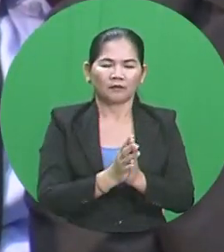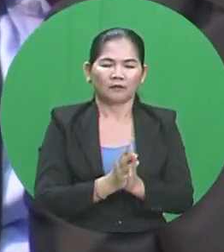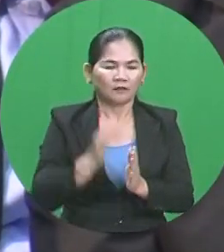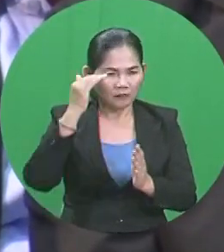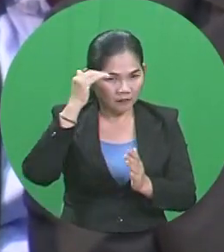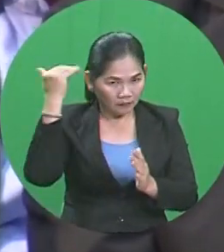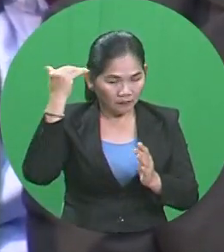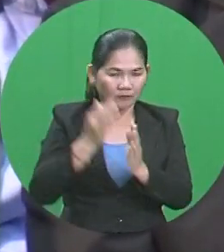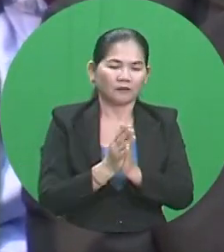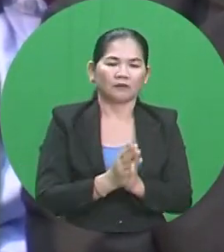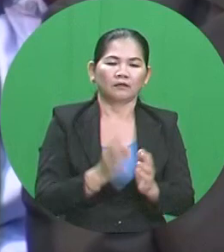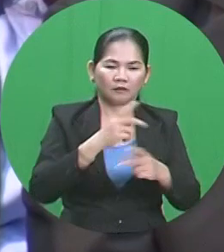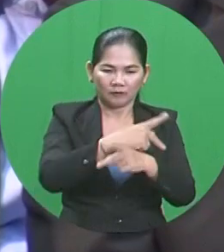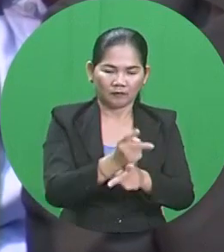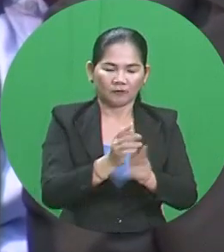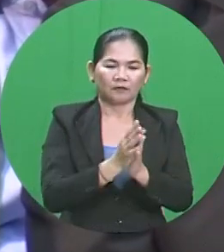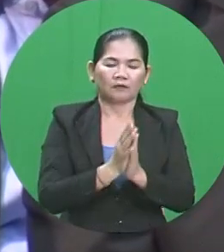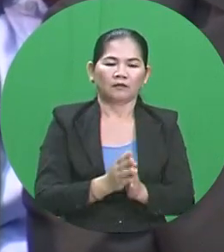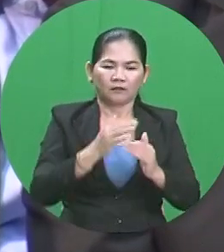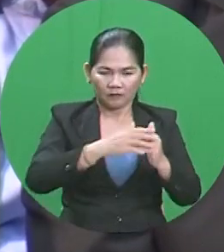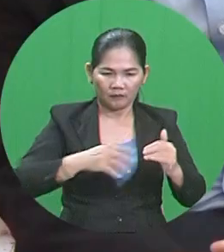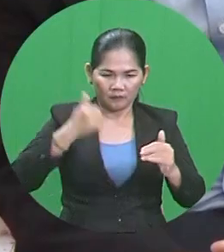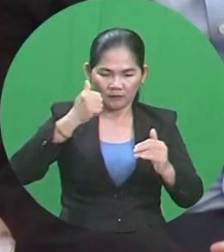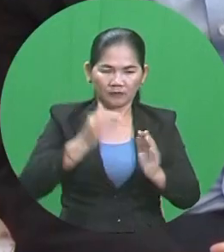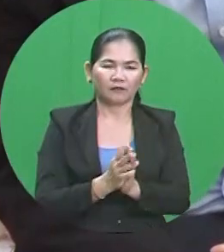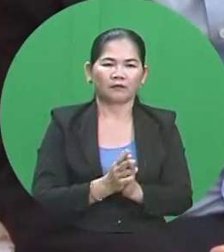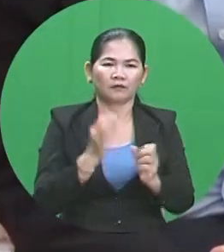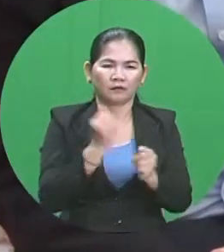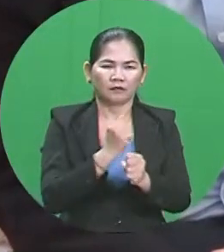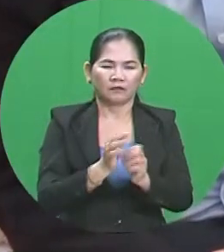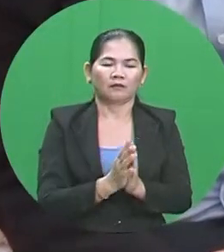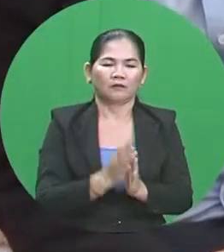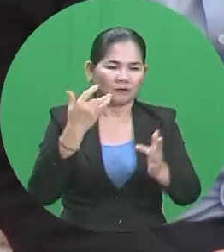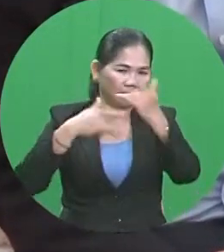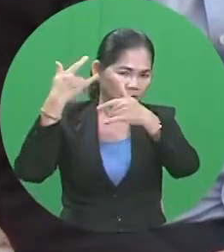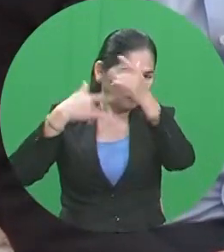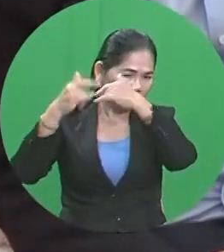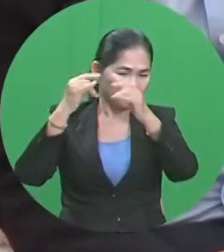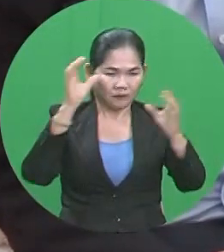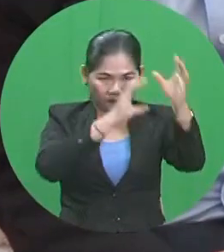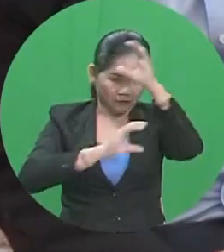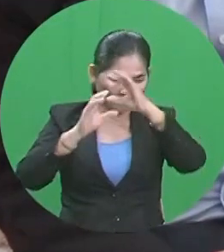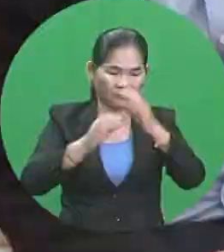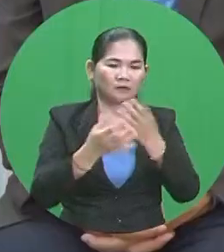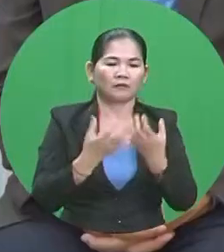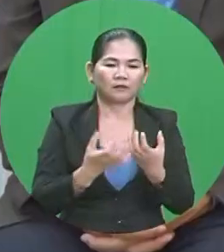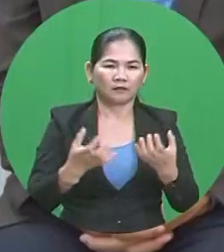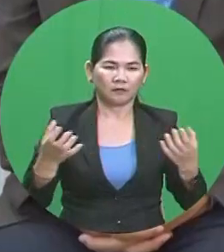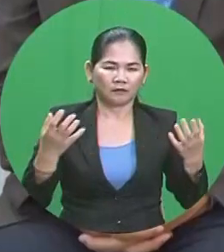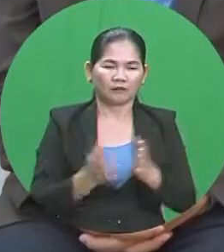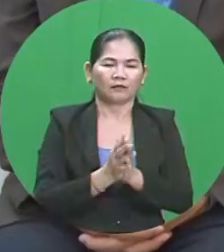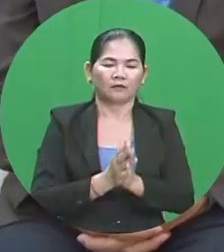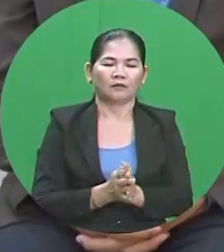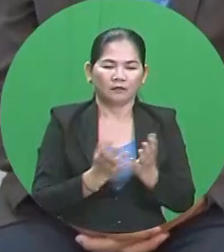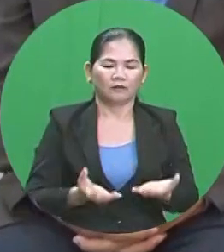សនិងដើម្បីឲ្យការផលិតប្រកបដោយគុណភាពត្រូវទៅនឹងសម័យកាលដើម្បីស្វែងរកសម្ភារៈផ្សេងផ្សេងសម្រាប់បំ